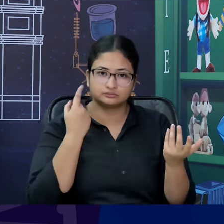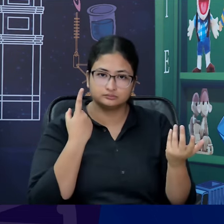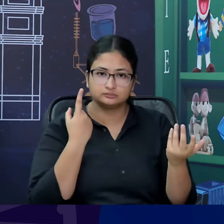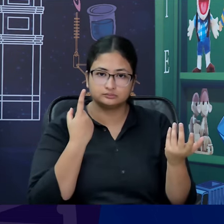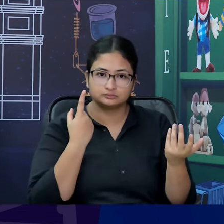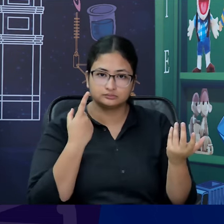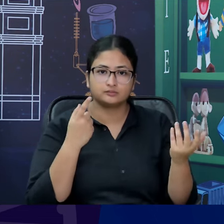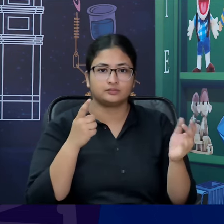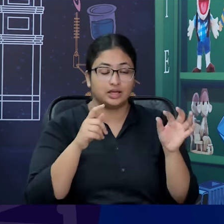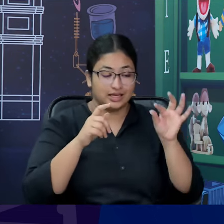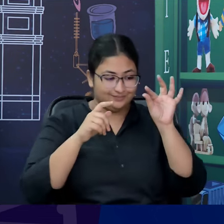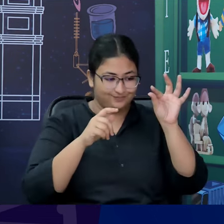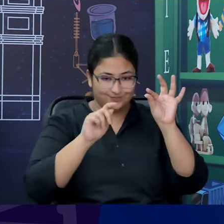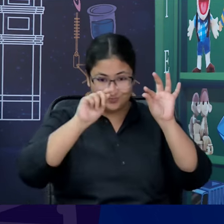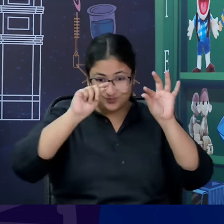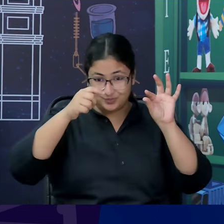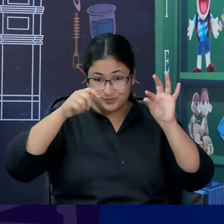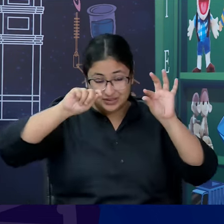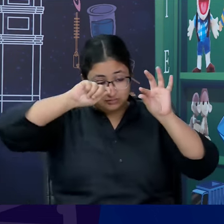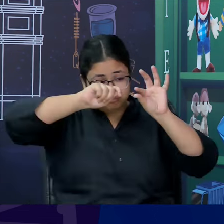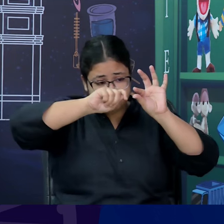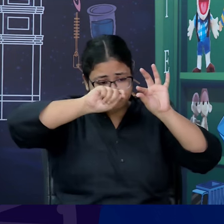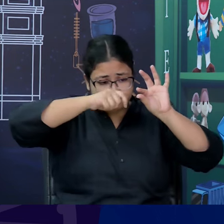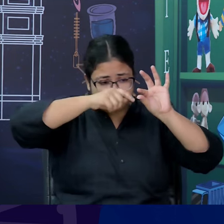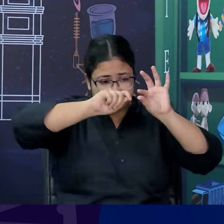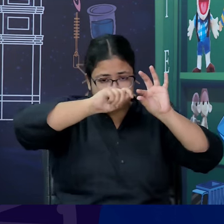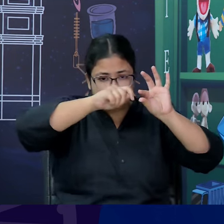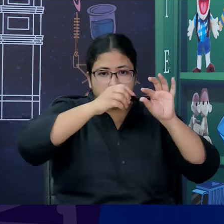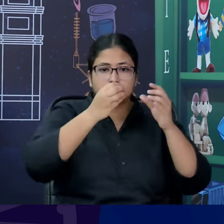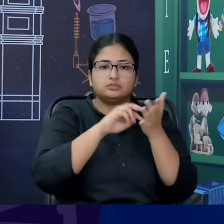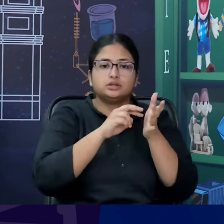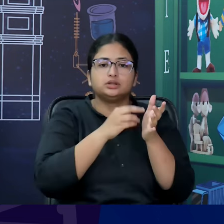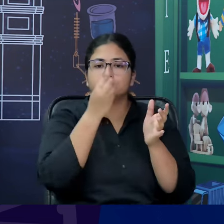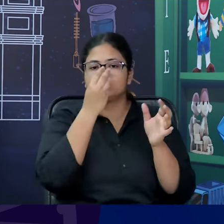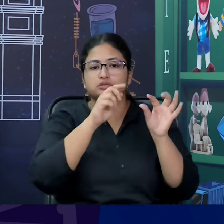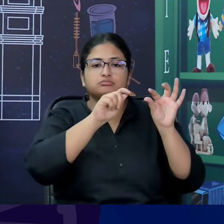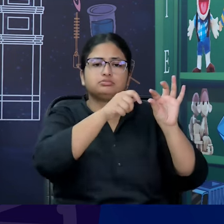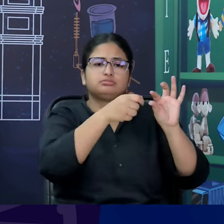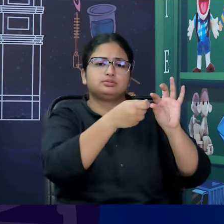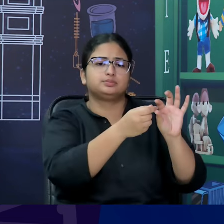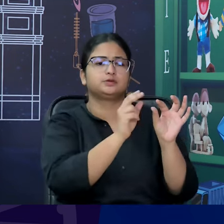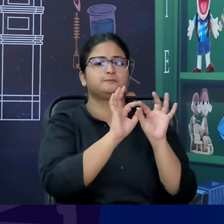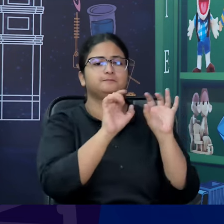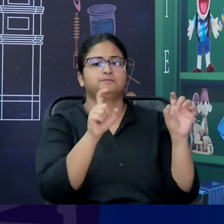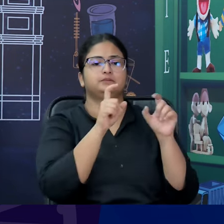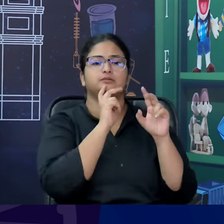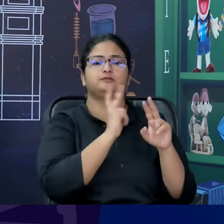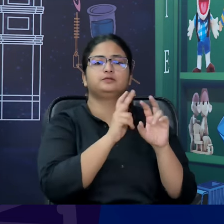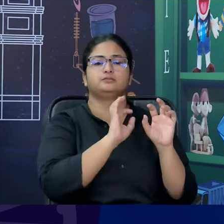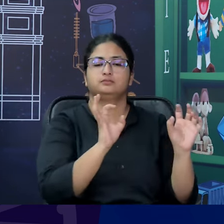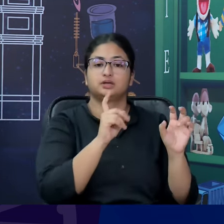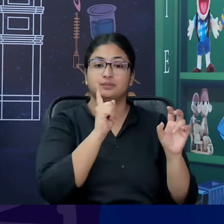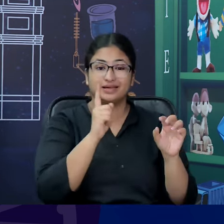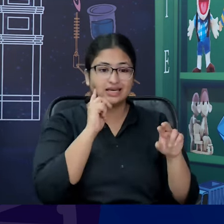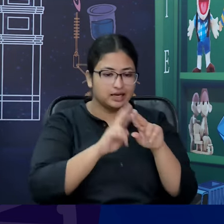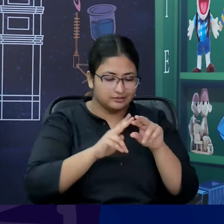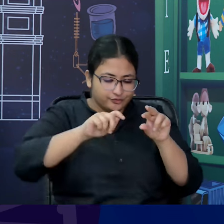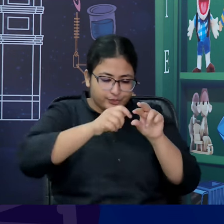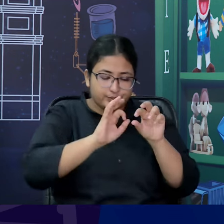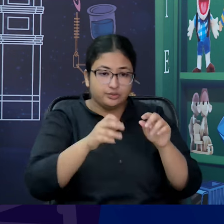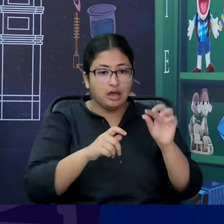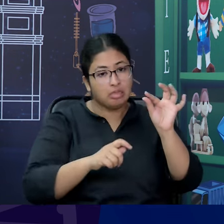इसको ऐसा नहीं करना चाहिए यहां कवि ने इन नए-नए ब जो है प्रतीकों का इस्तेमाल किया है आप देखिए एक